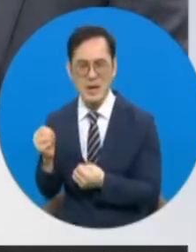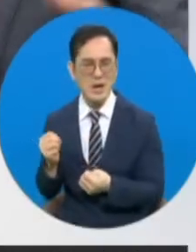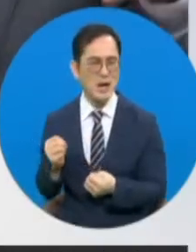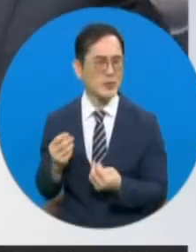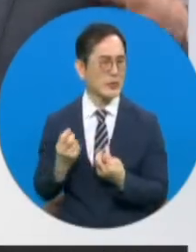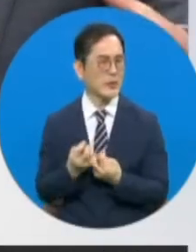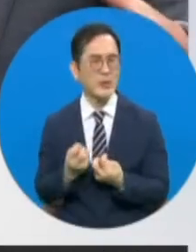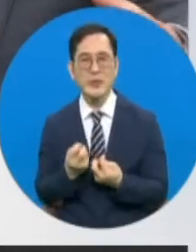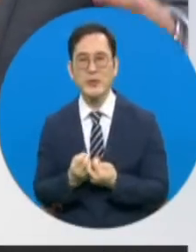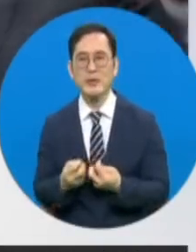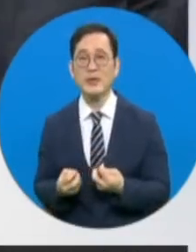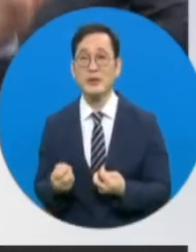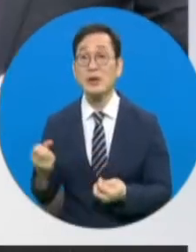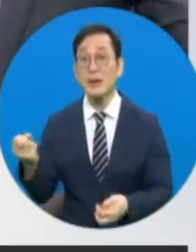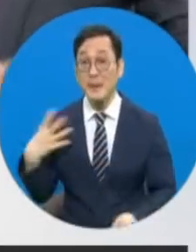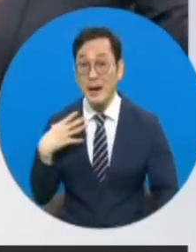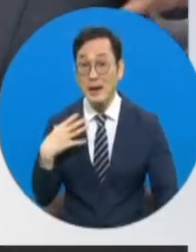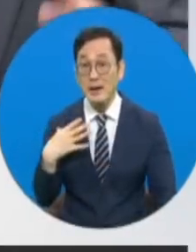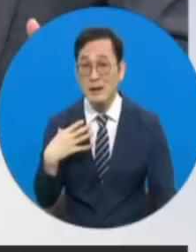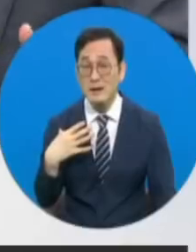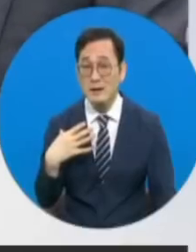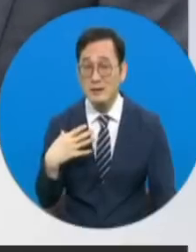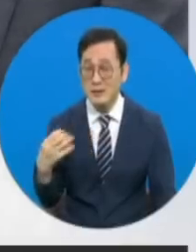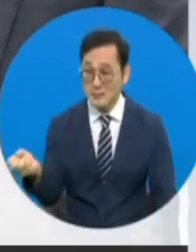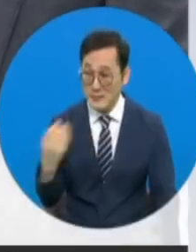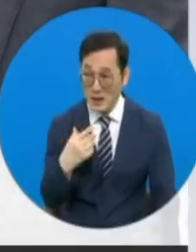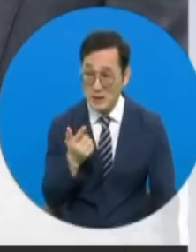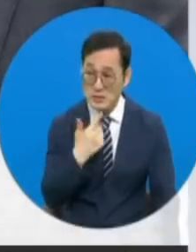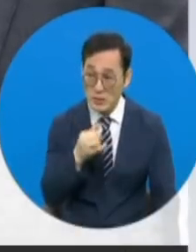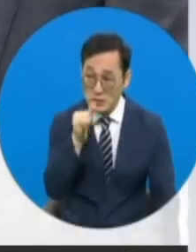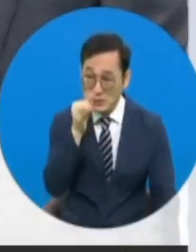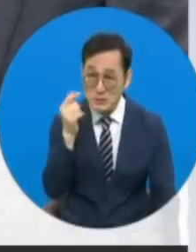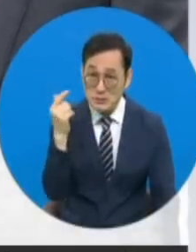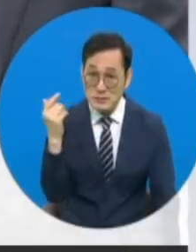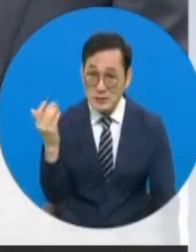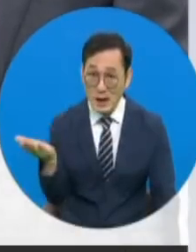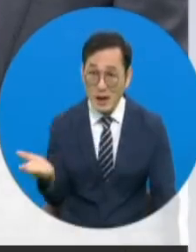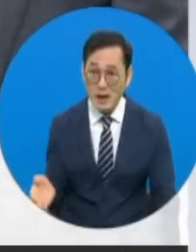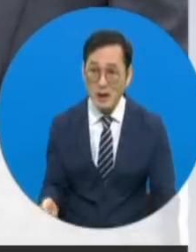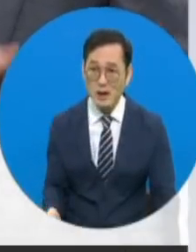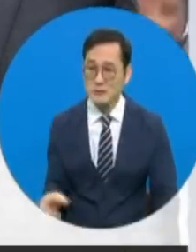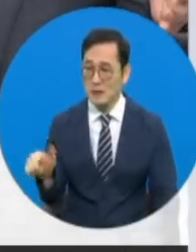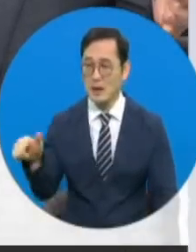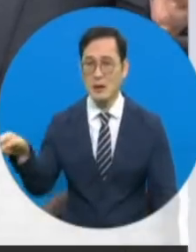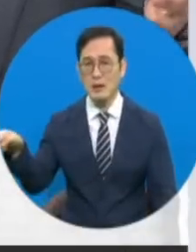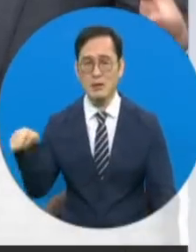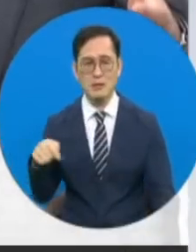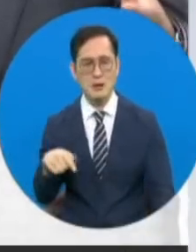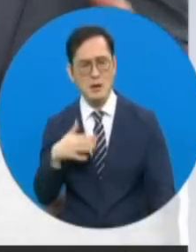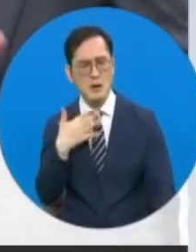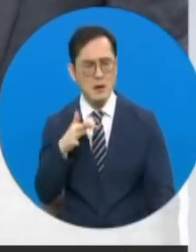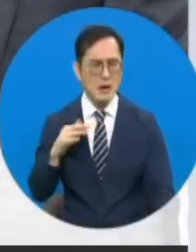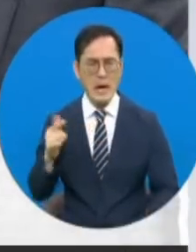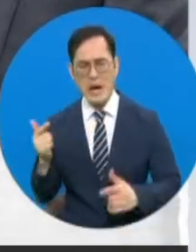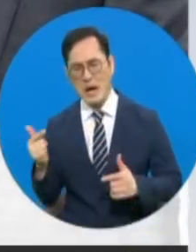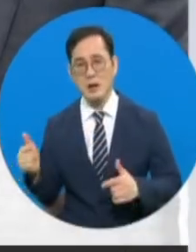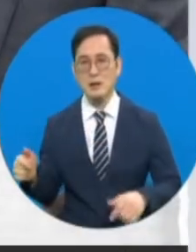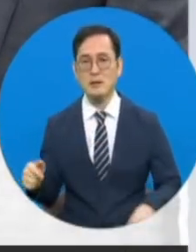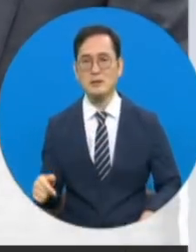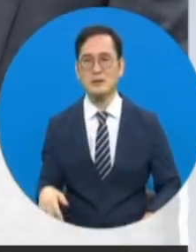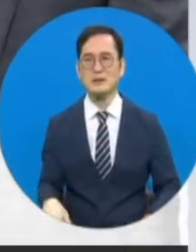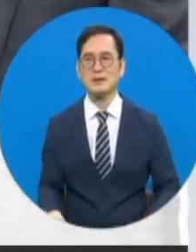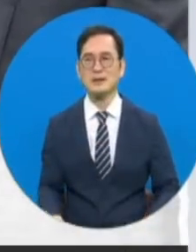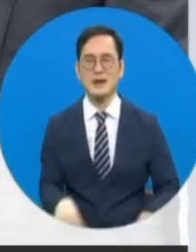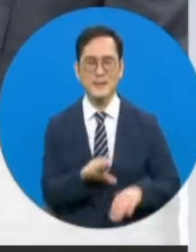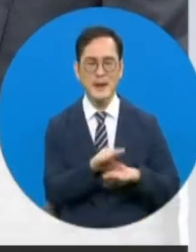뭐냐면 민주당 혹은 방통위원장이나 방통위원들 너무 정치권이 좀 너무 치열하게 좀